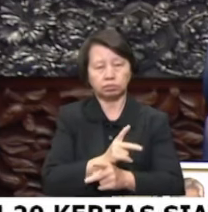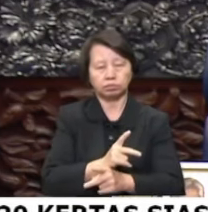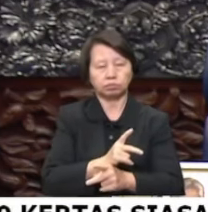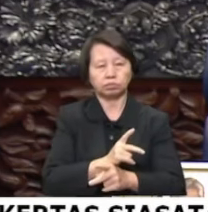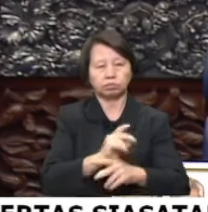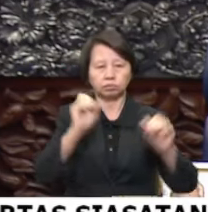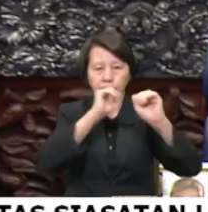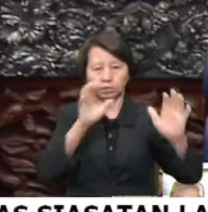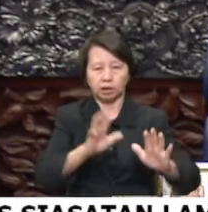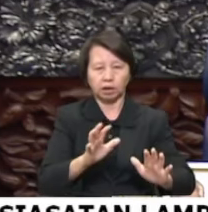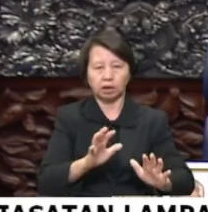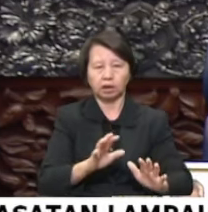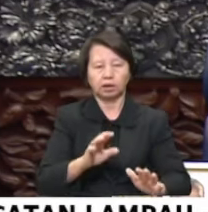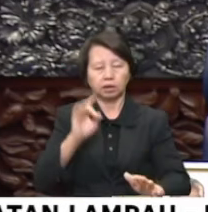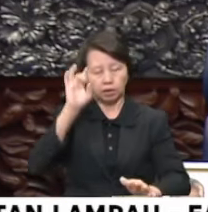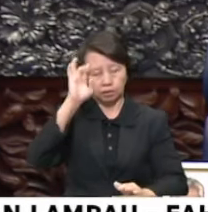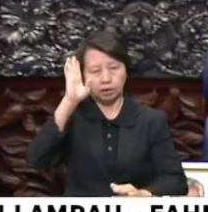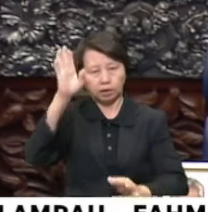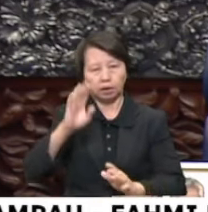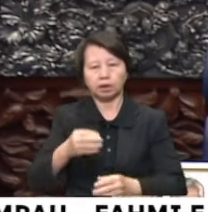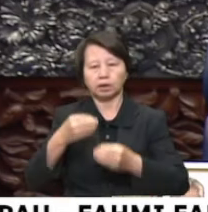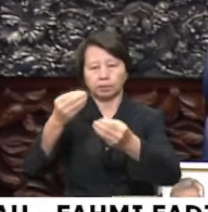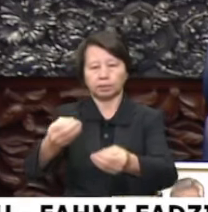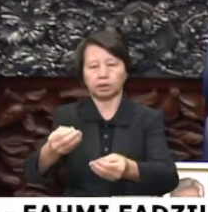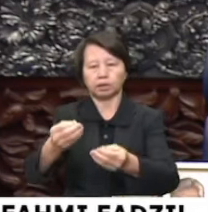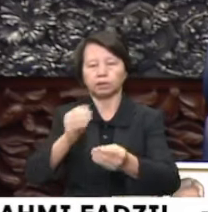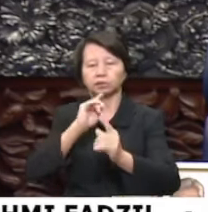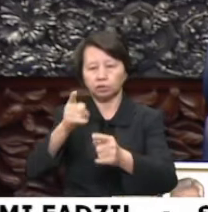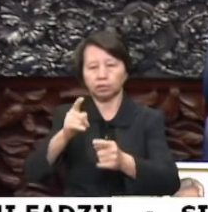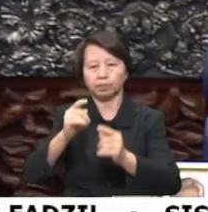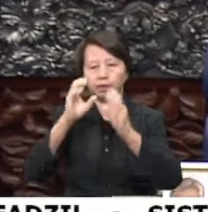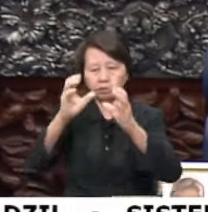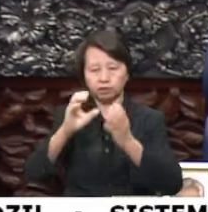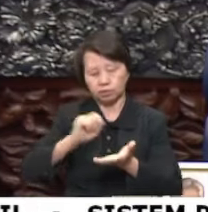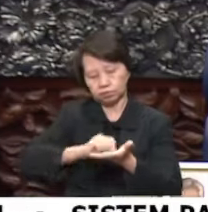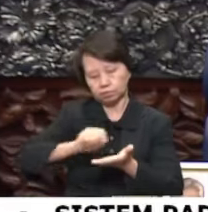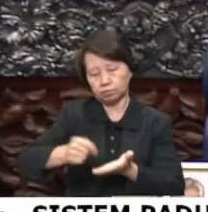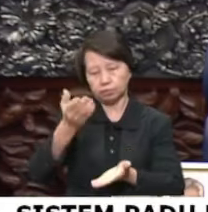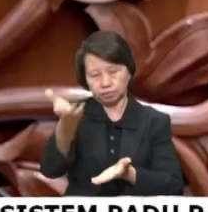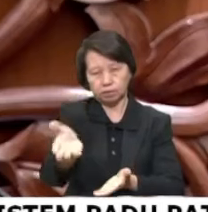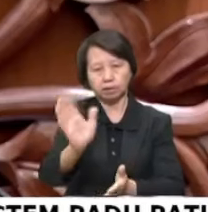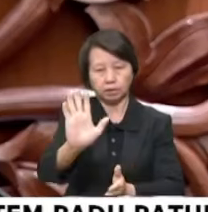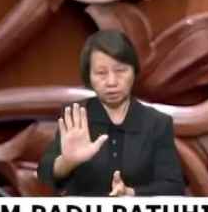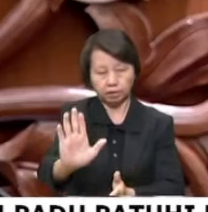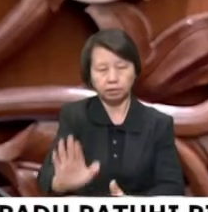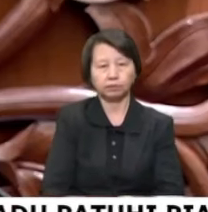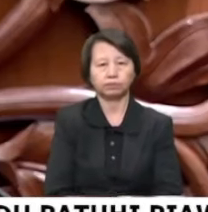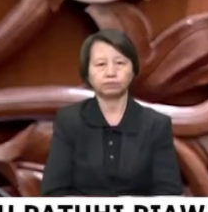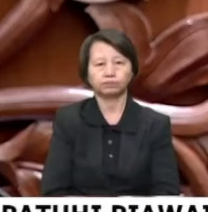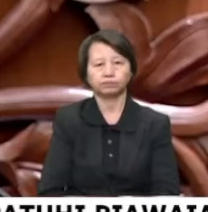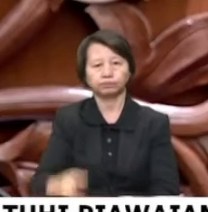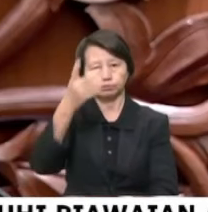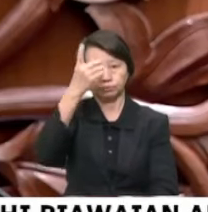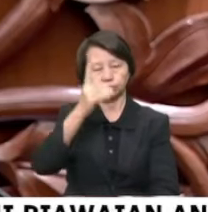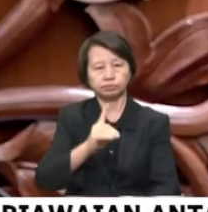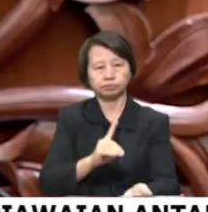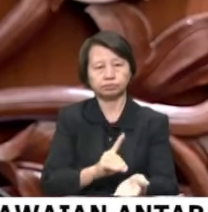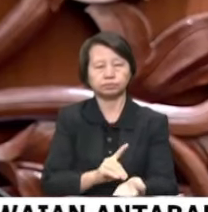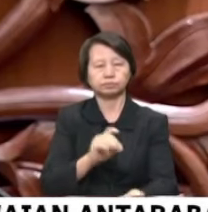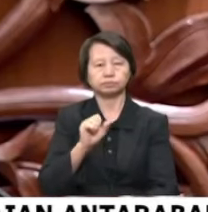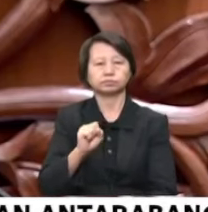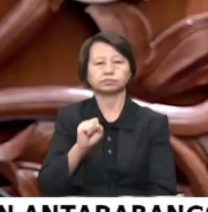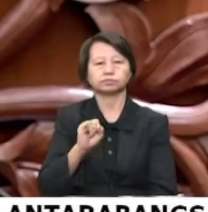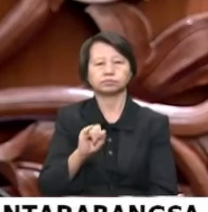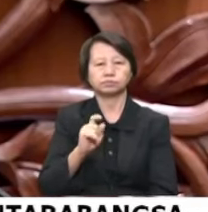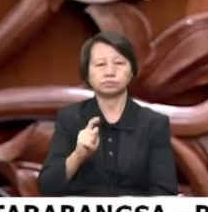Jadi insyaAllah saya akan memberi jawapan secara bertulis. Terima kasih. Dr. Siti Mastura binti